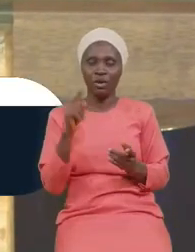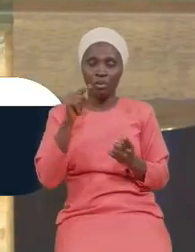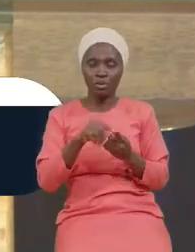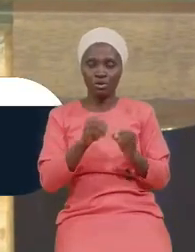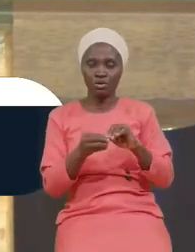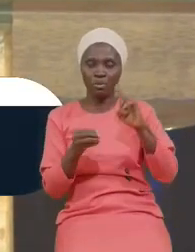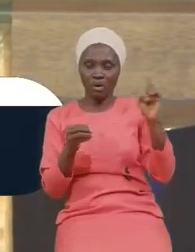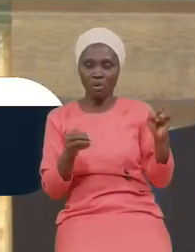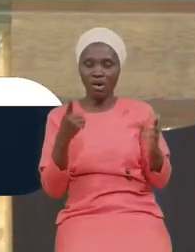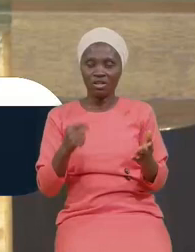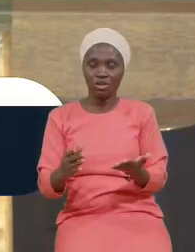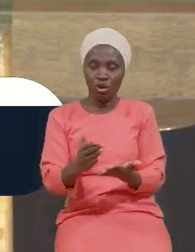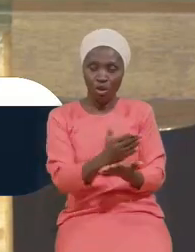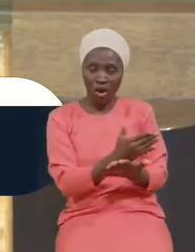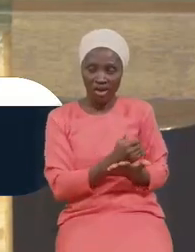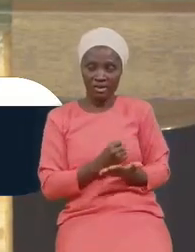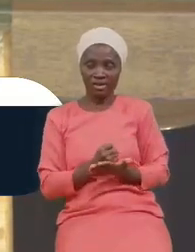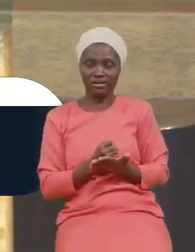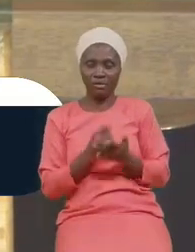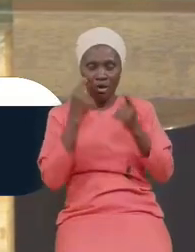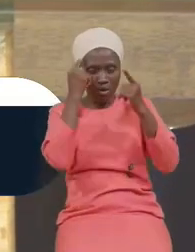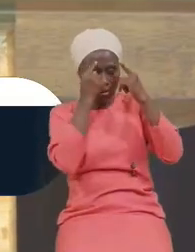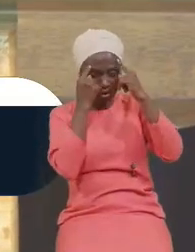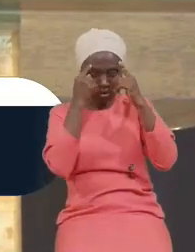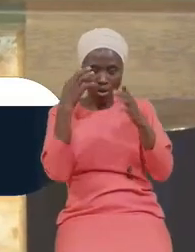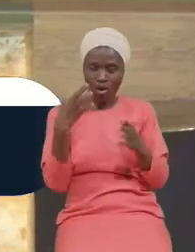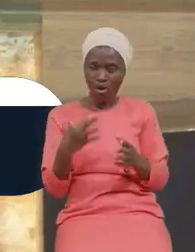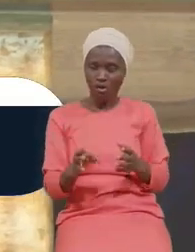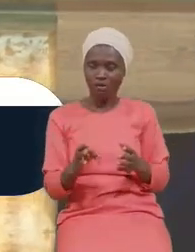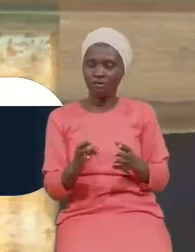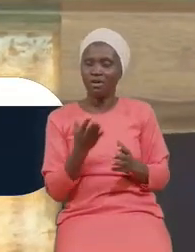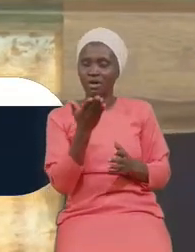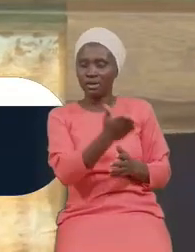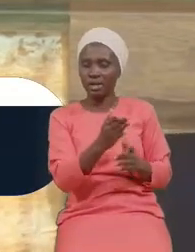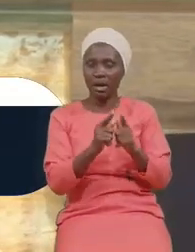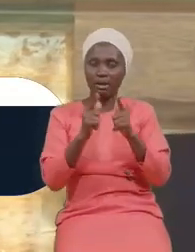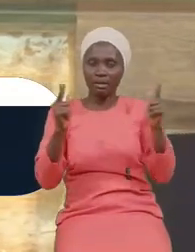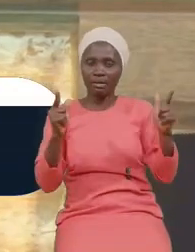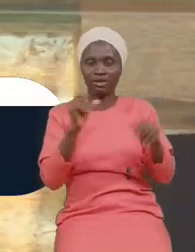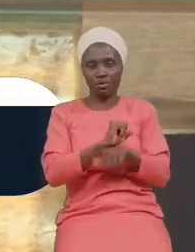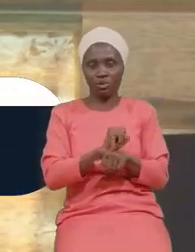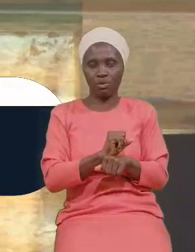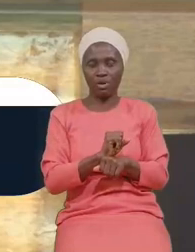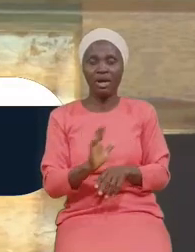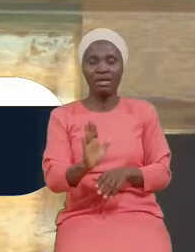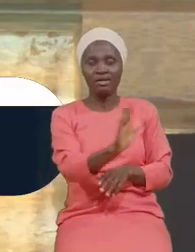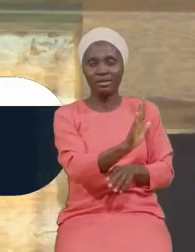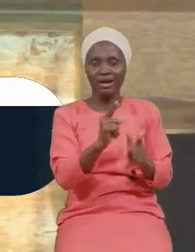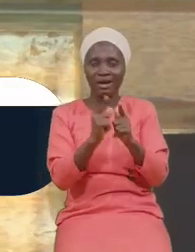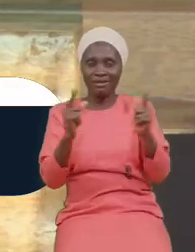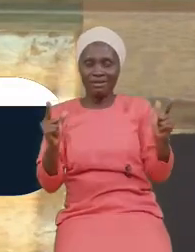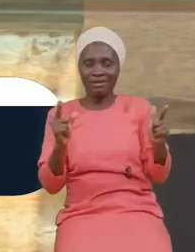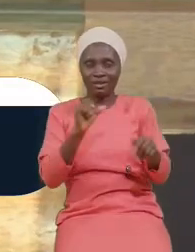de leur grande commission leur grande commission pour que tous collectivement